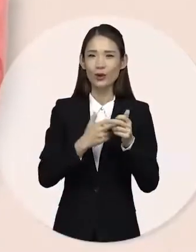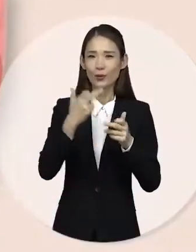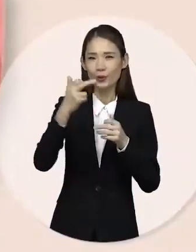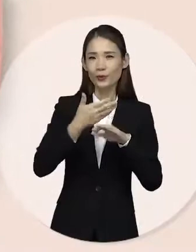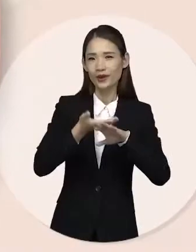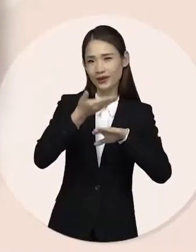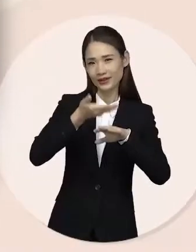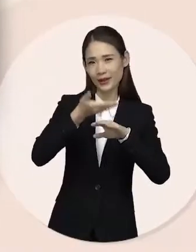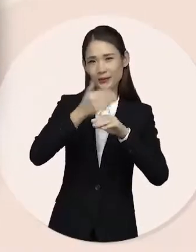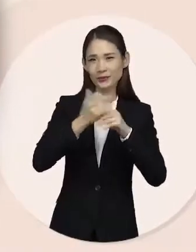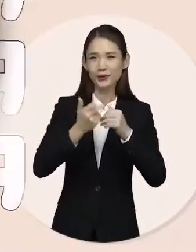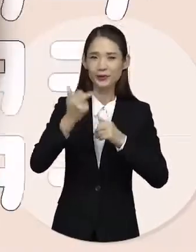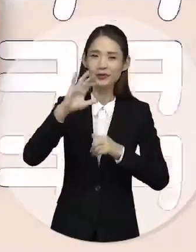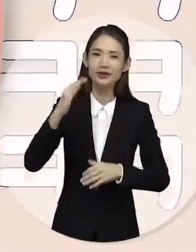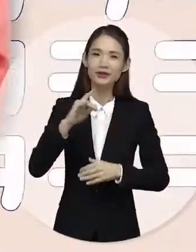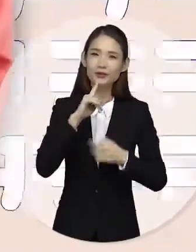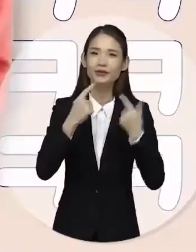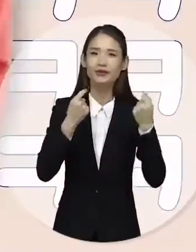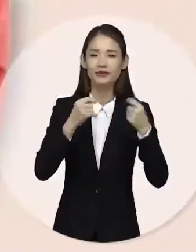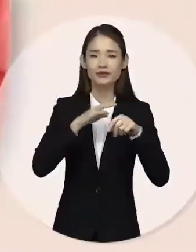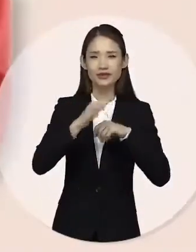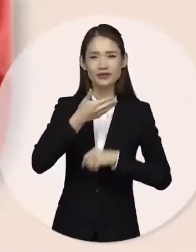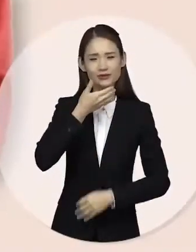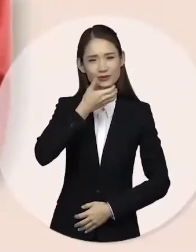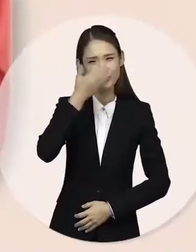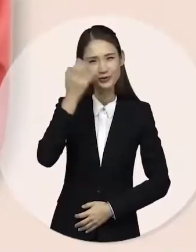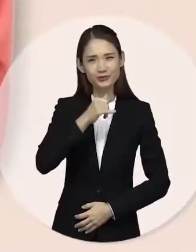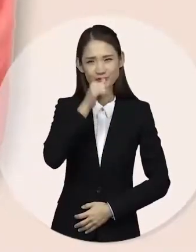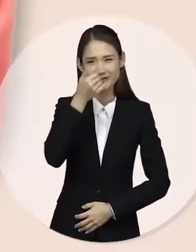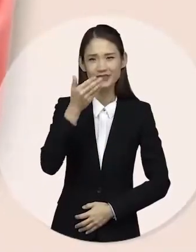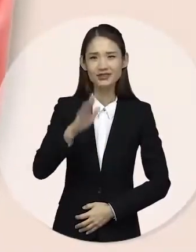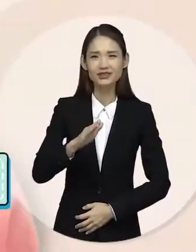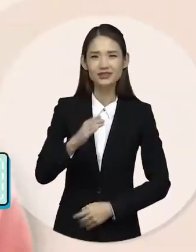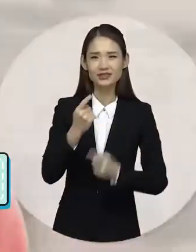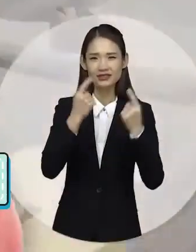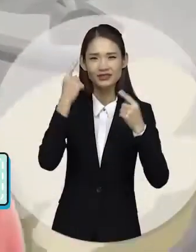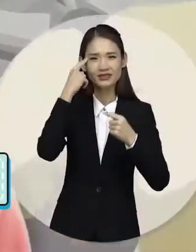오빠 되고 선배가 오빠 되고 뭐 그런 로망을